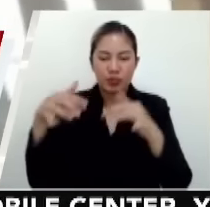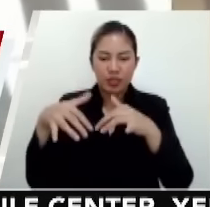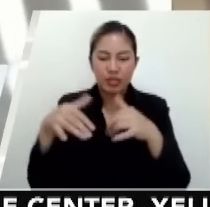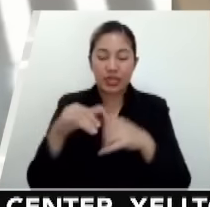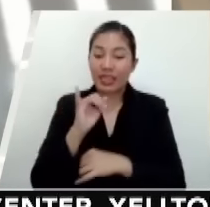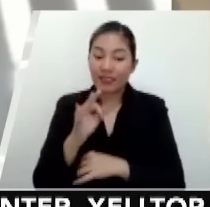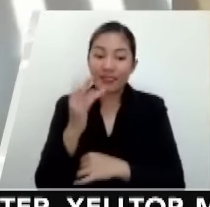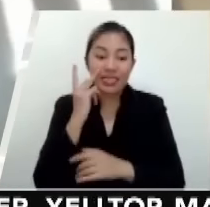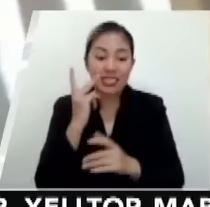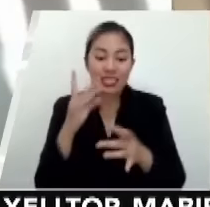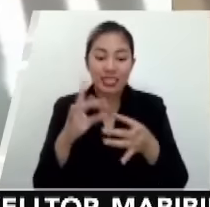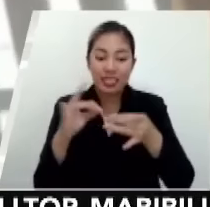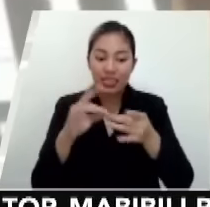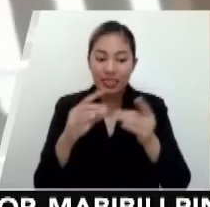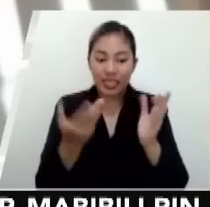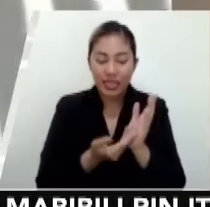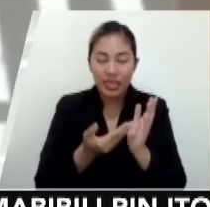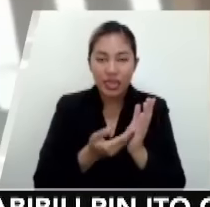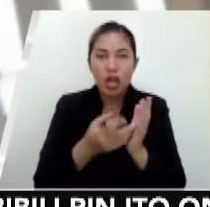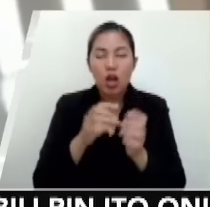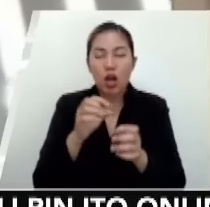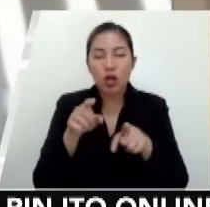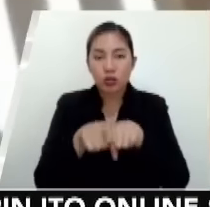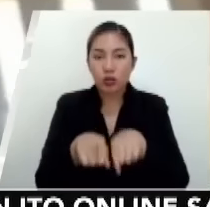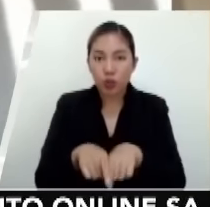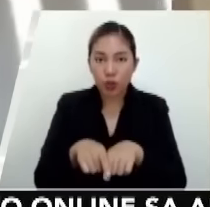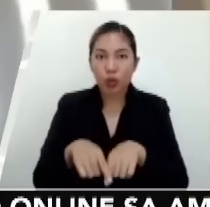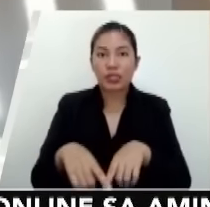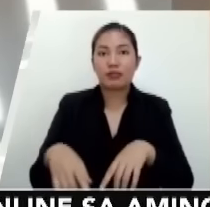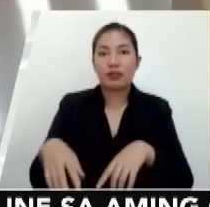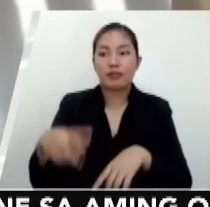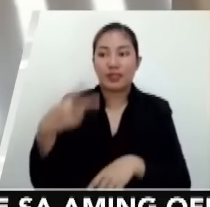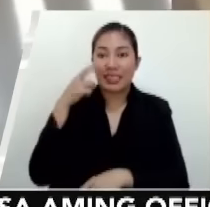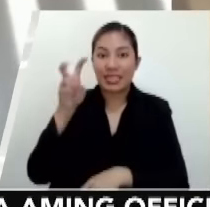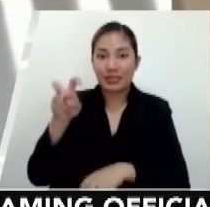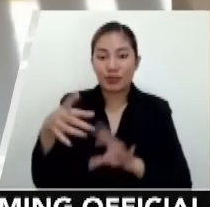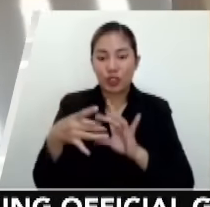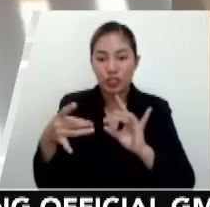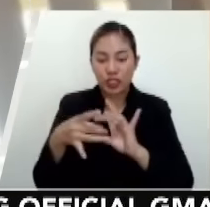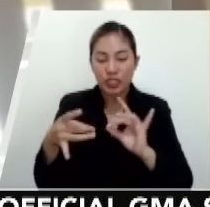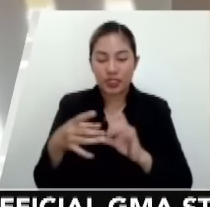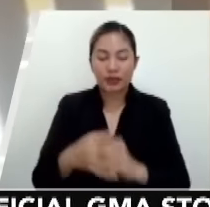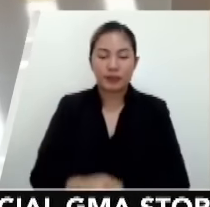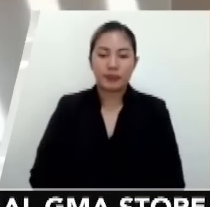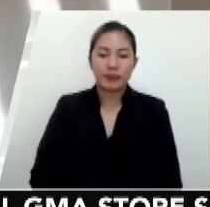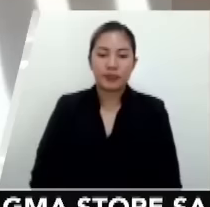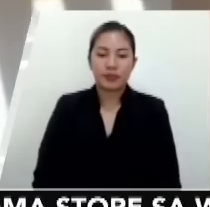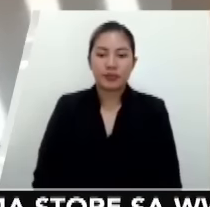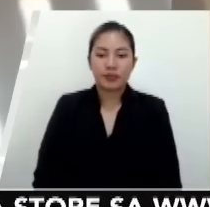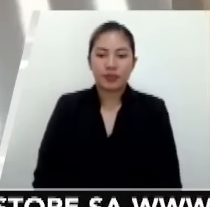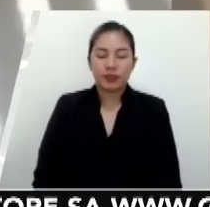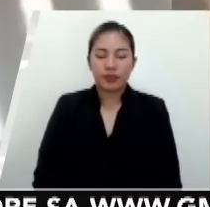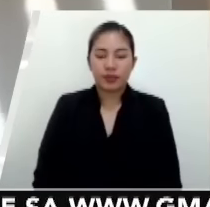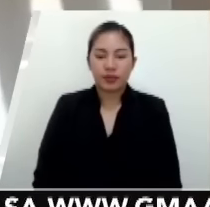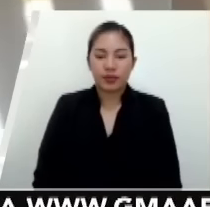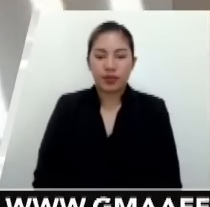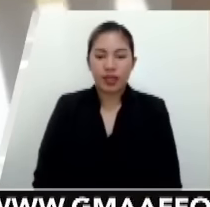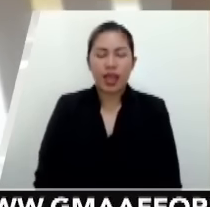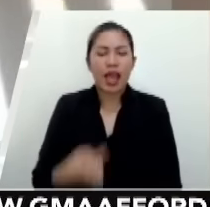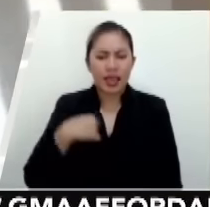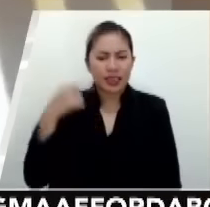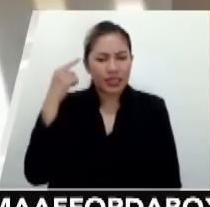yung testimony in an open hearing like what we have, no? I think to